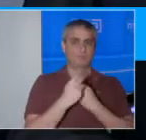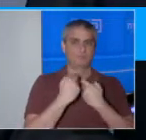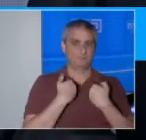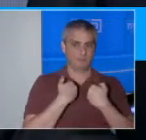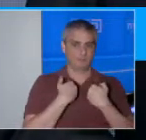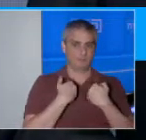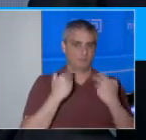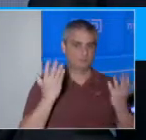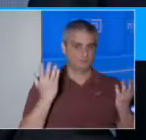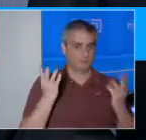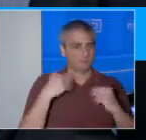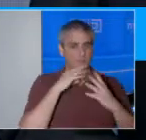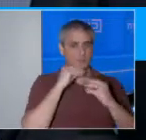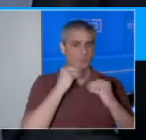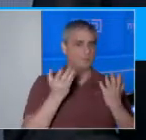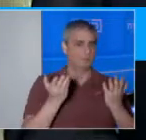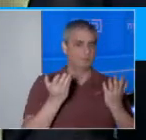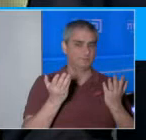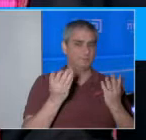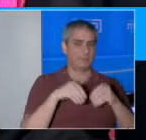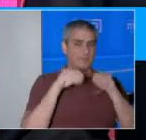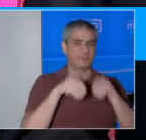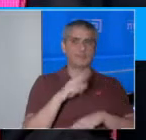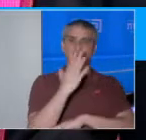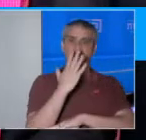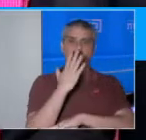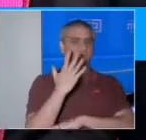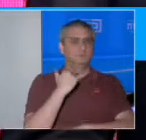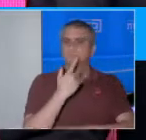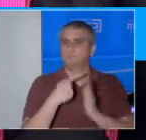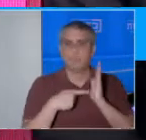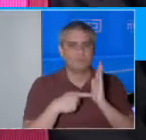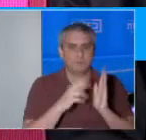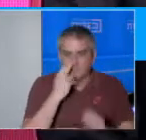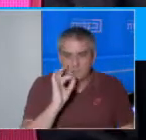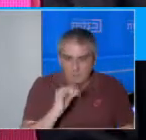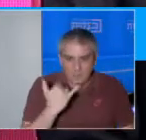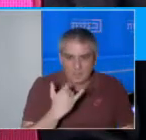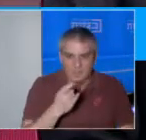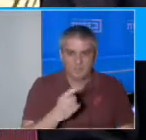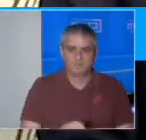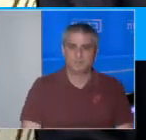אלינו הערב. בוא נדבר על נטיית העץ. מה היא מסמלת מבחינתך היום?